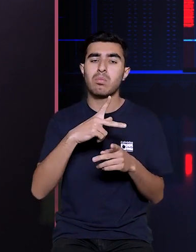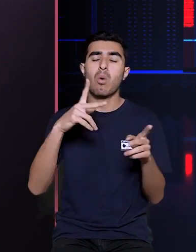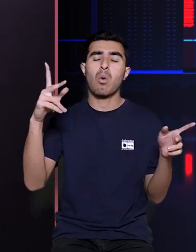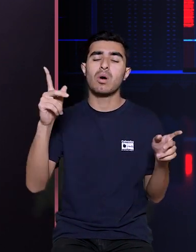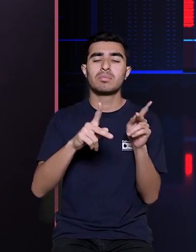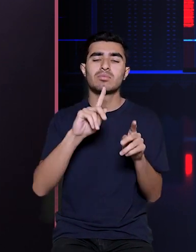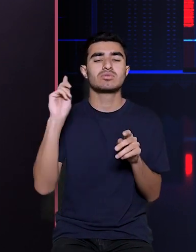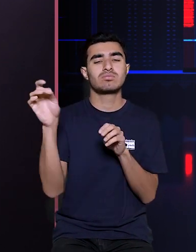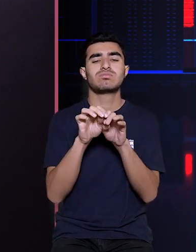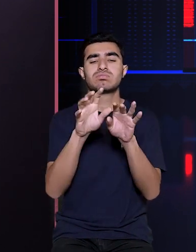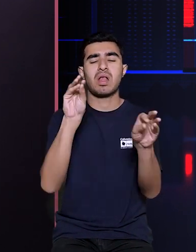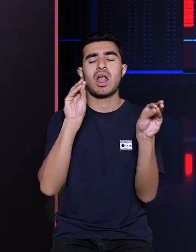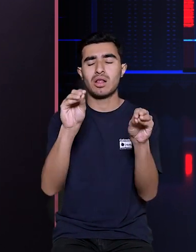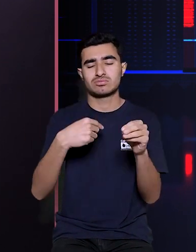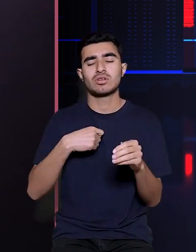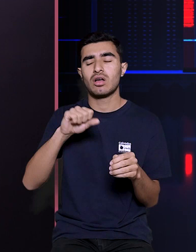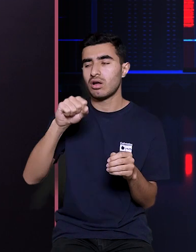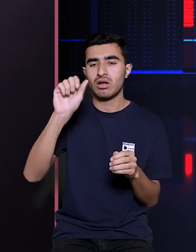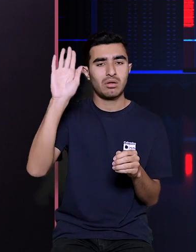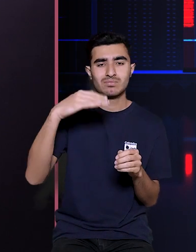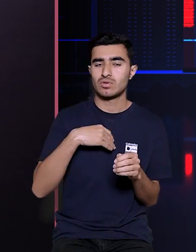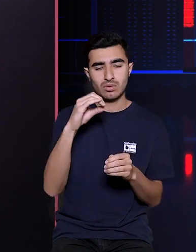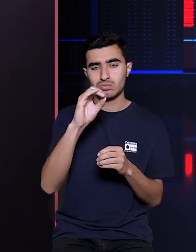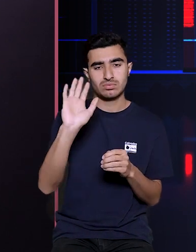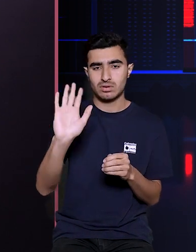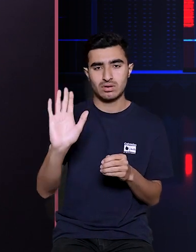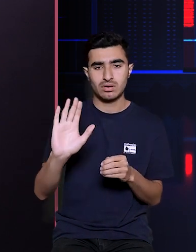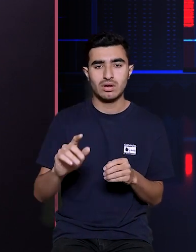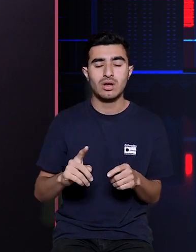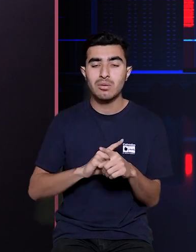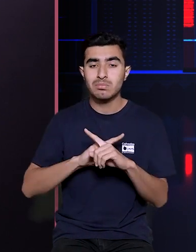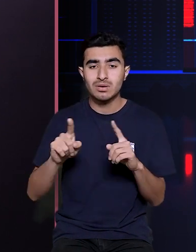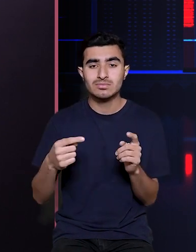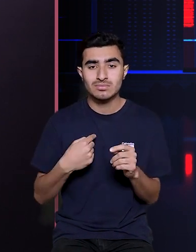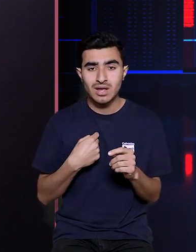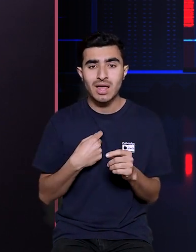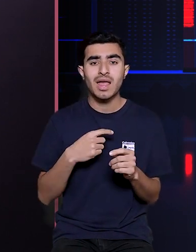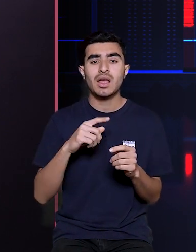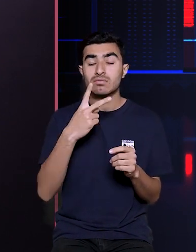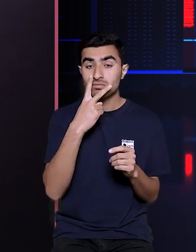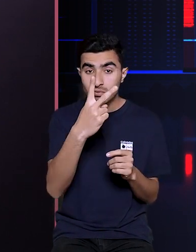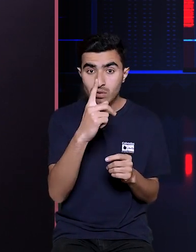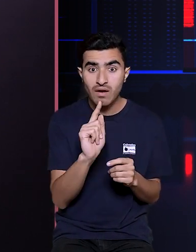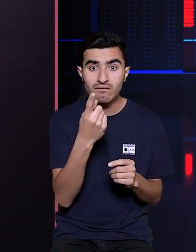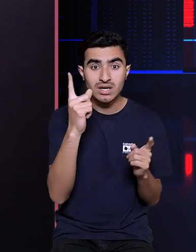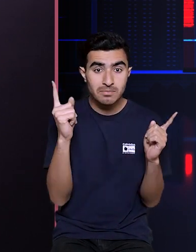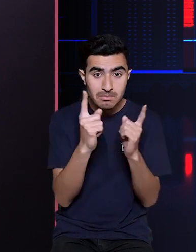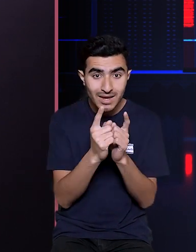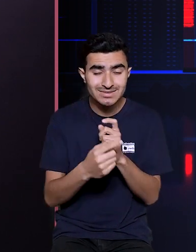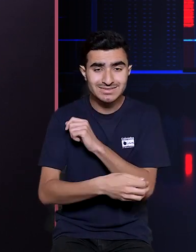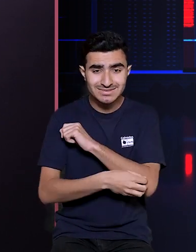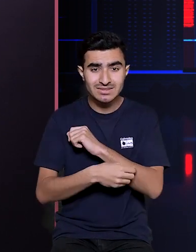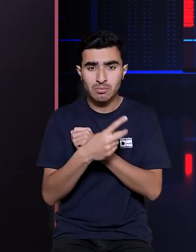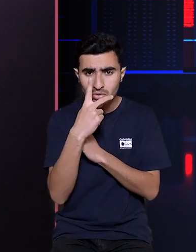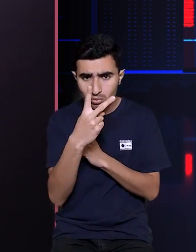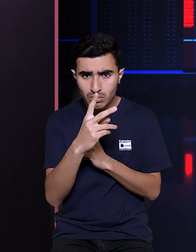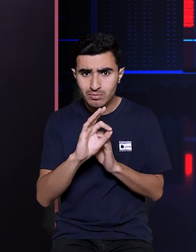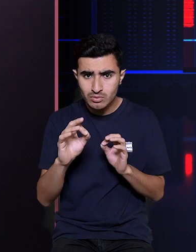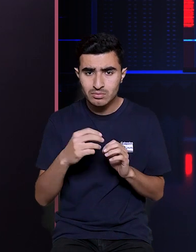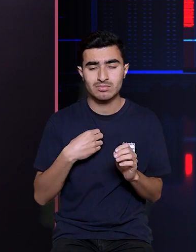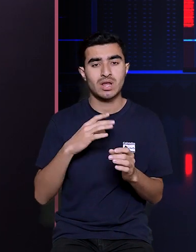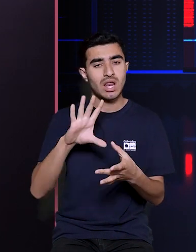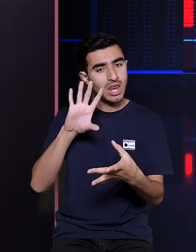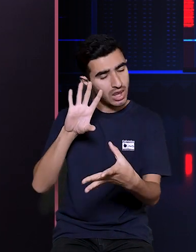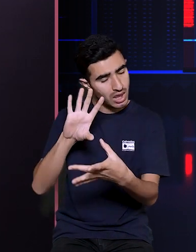रही कि मैं कोई बहुत बड़ी गरीब खाने चलाती हूँ, लेकिन मैं जिस गरीब को भी देखती हूँ और मिलती